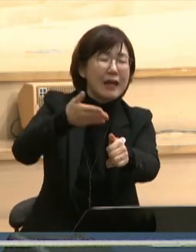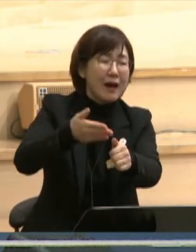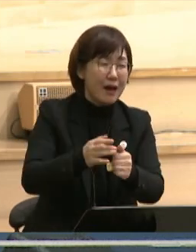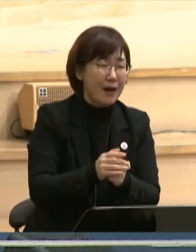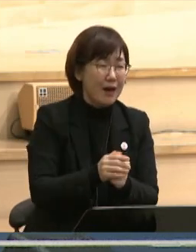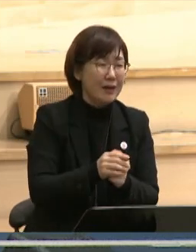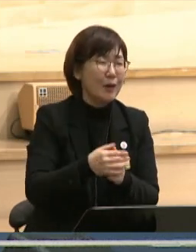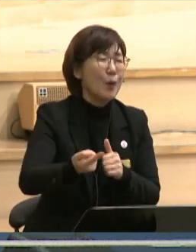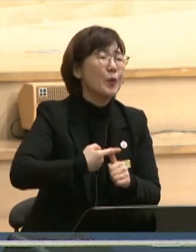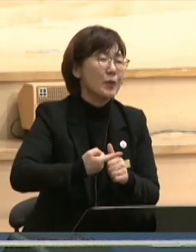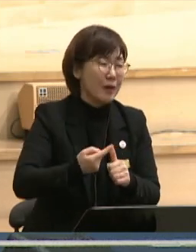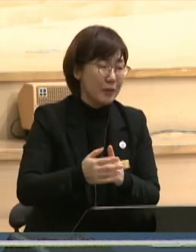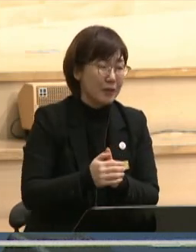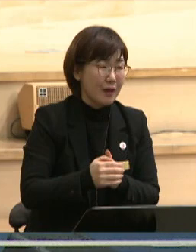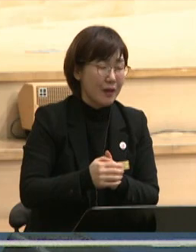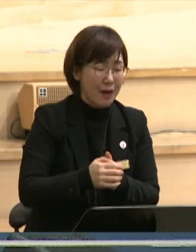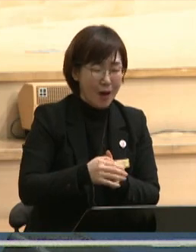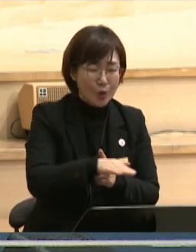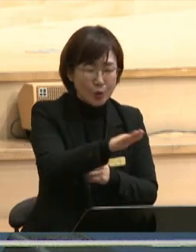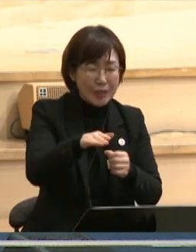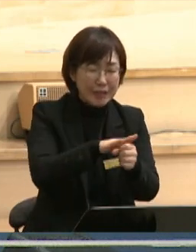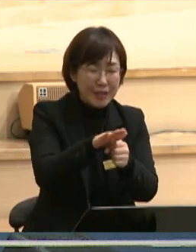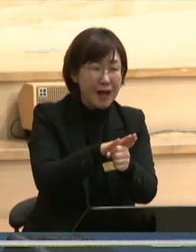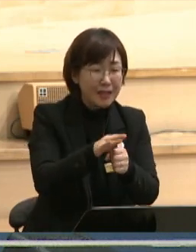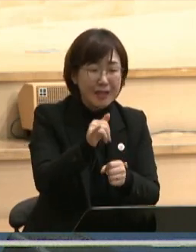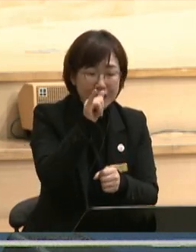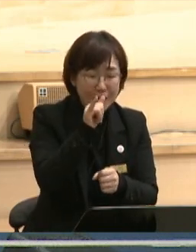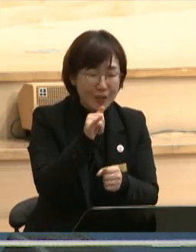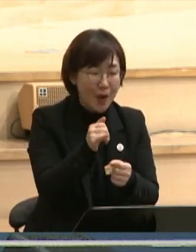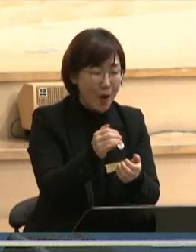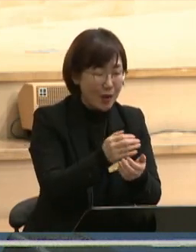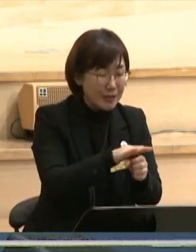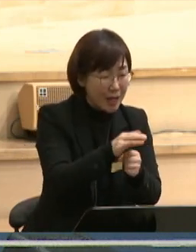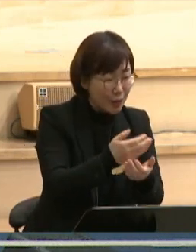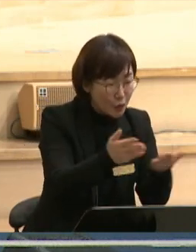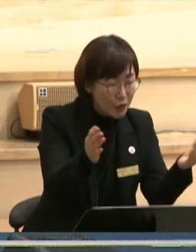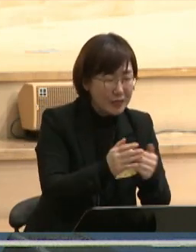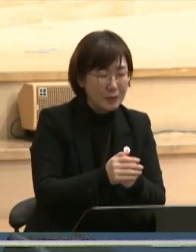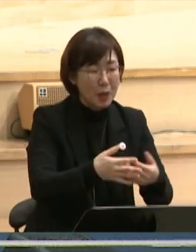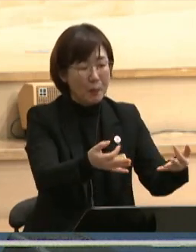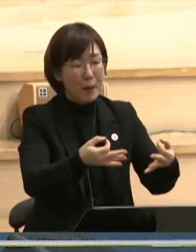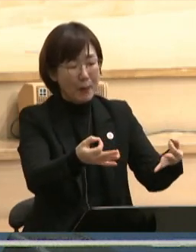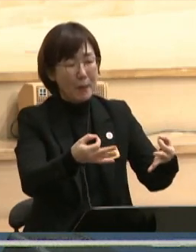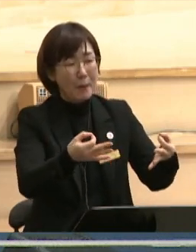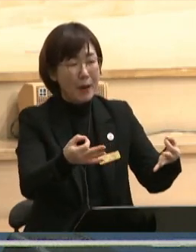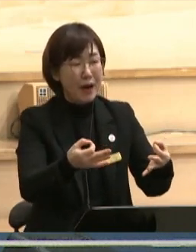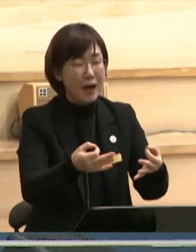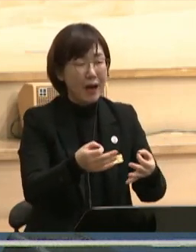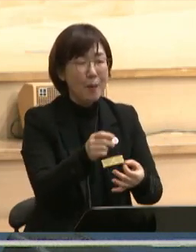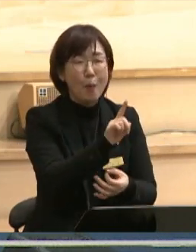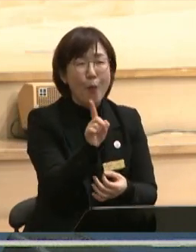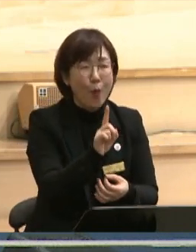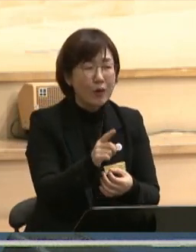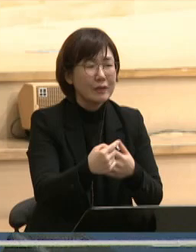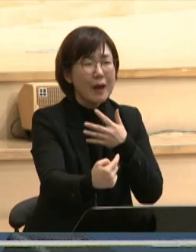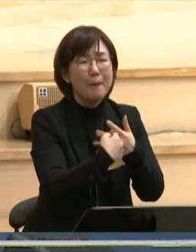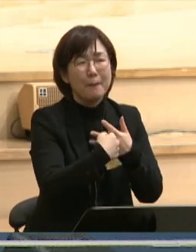우리에게 사랑이 있어서 그 사랑을 퍼주는지 아니면 우리가 쇼를 하는지 다 한다고 세상이